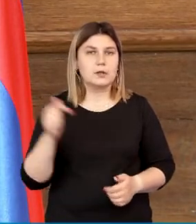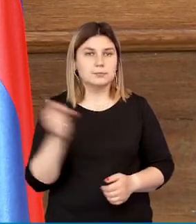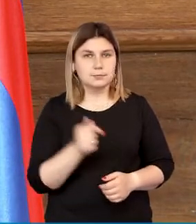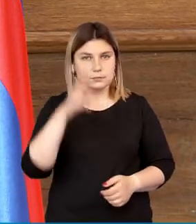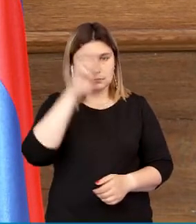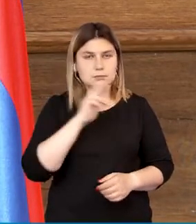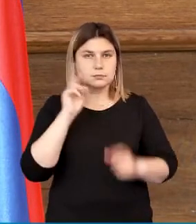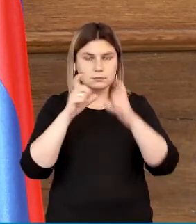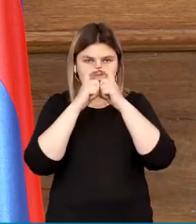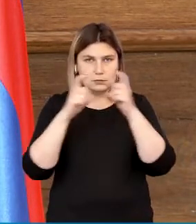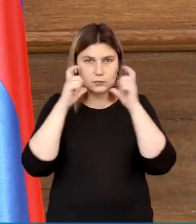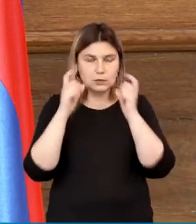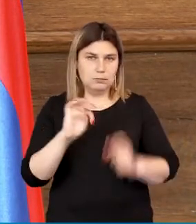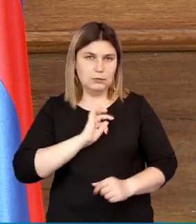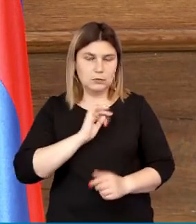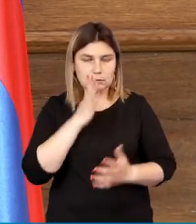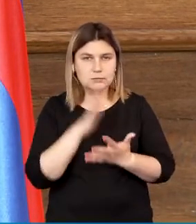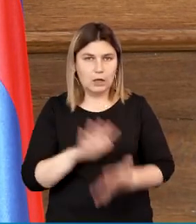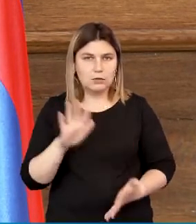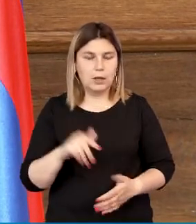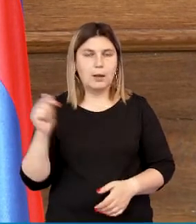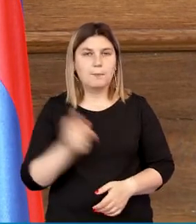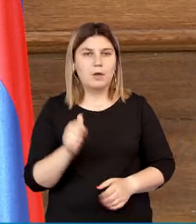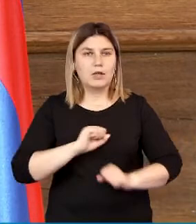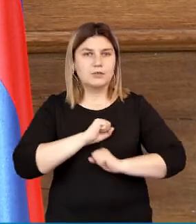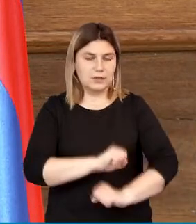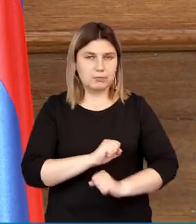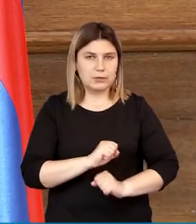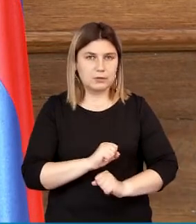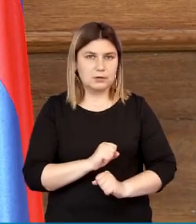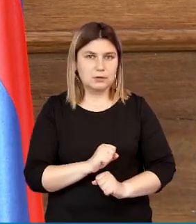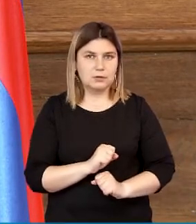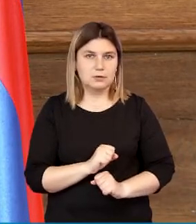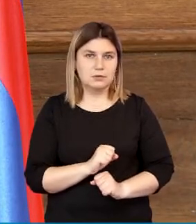rodzice w maseczkach w mojej ocenie. Powinny być zabezpieczone